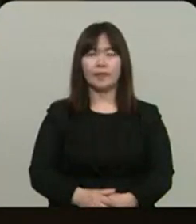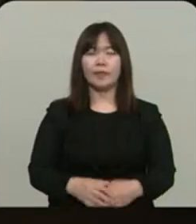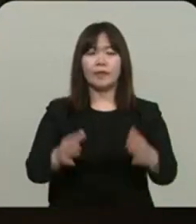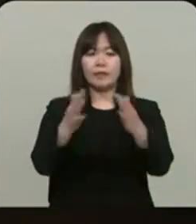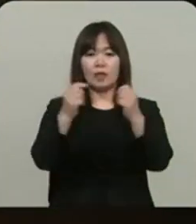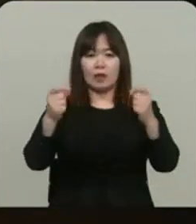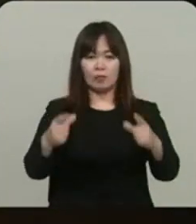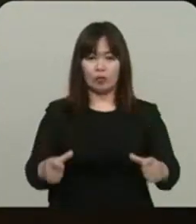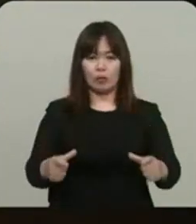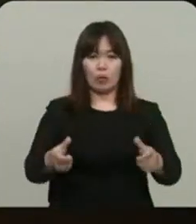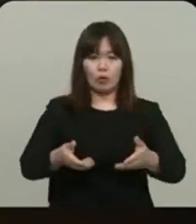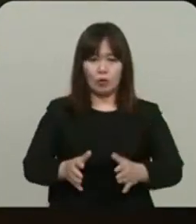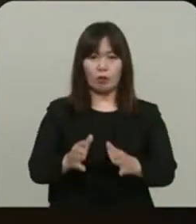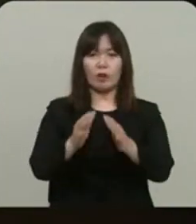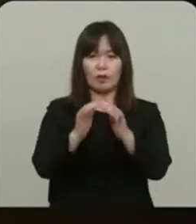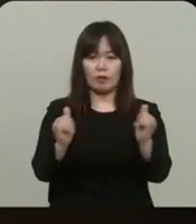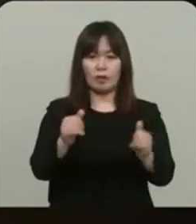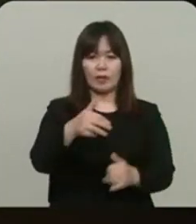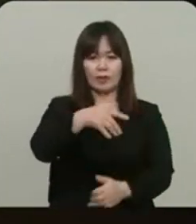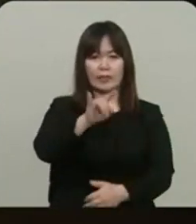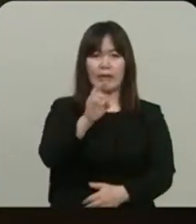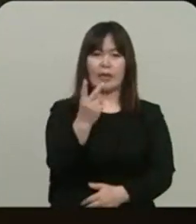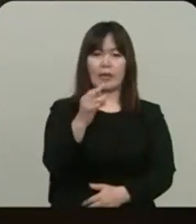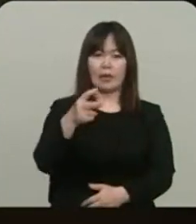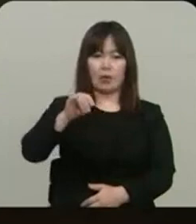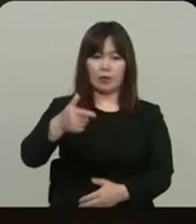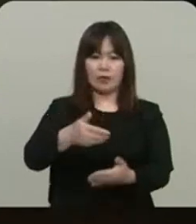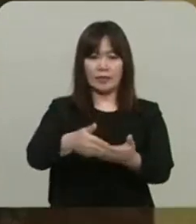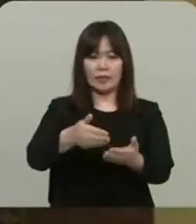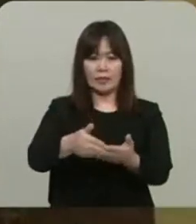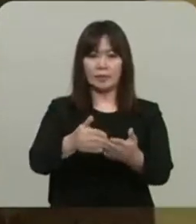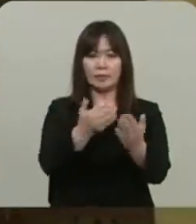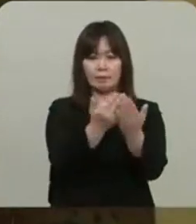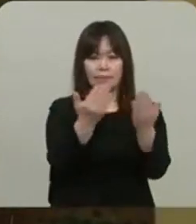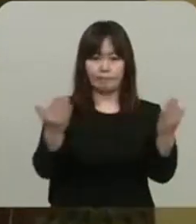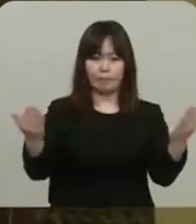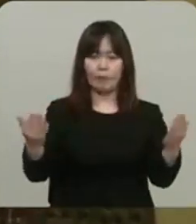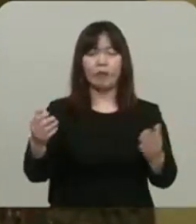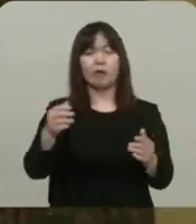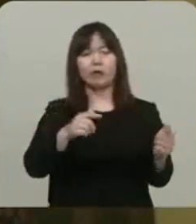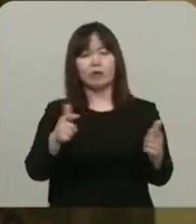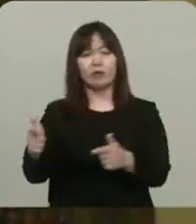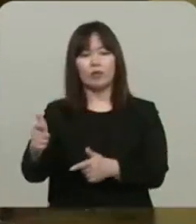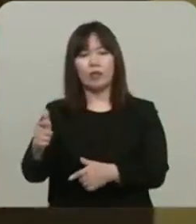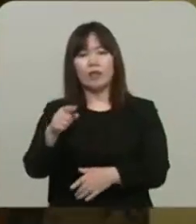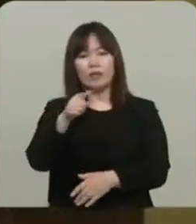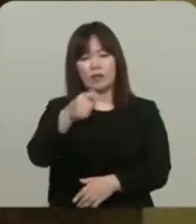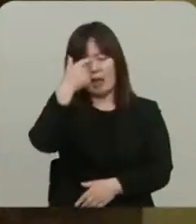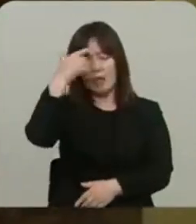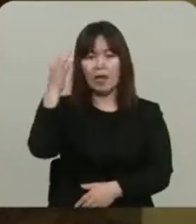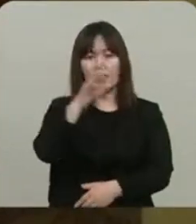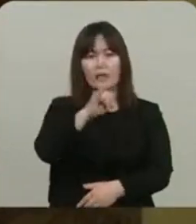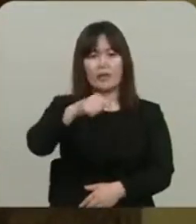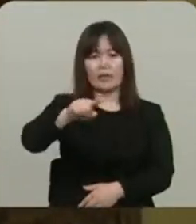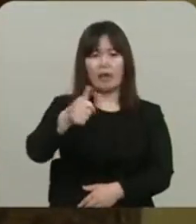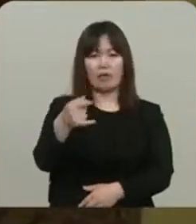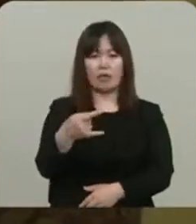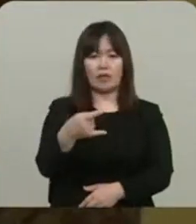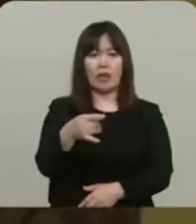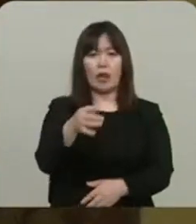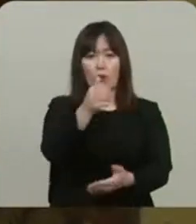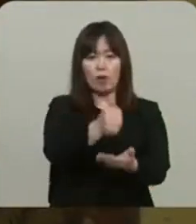전라북도 출신 화가인 석지 채용신이 그린 평생도와 초상화들은 고 이건희 회장이